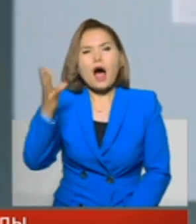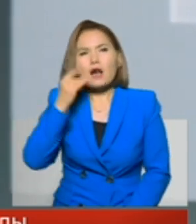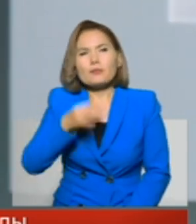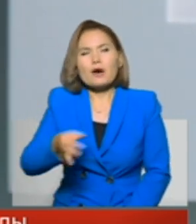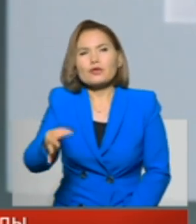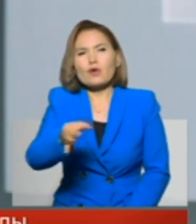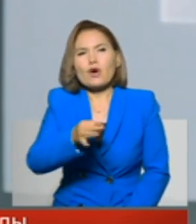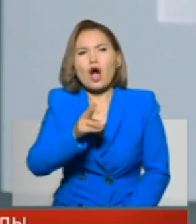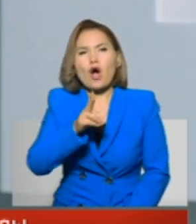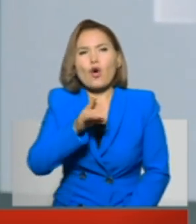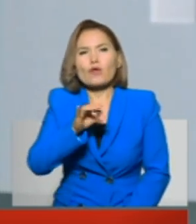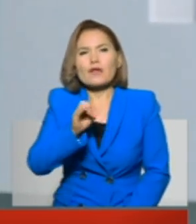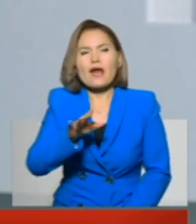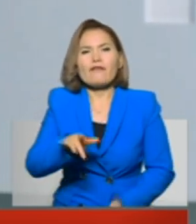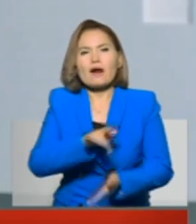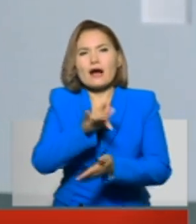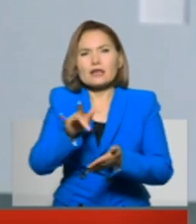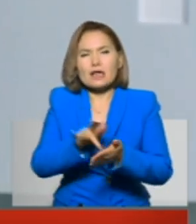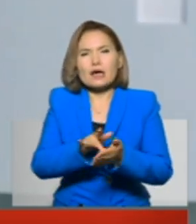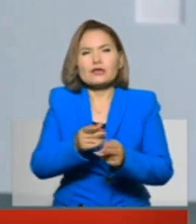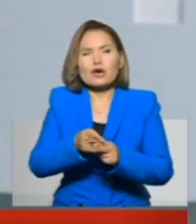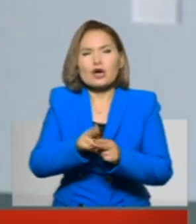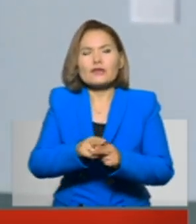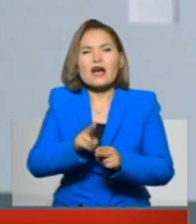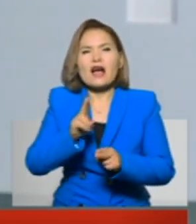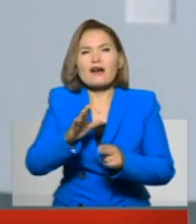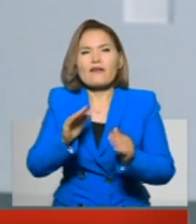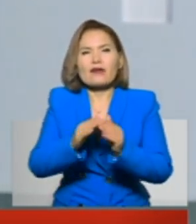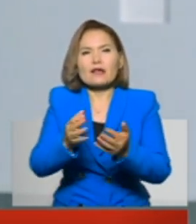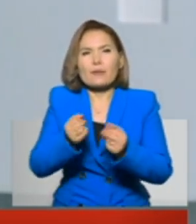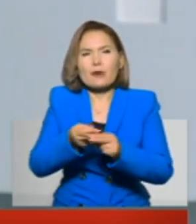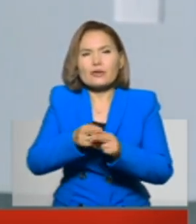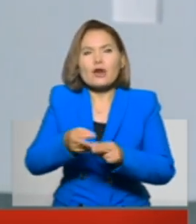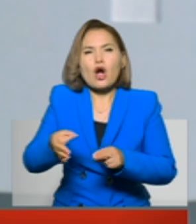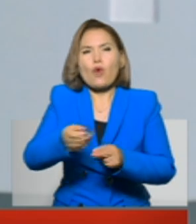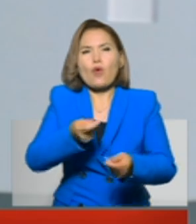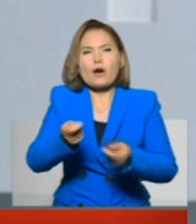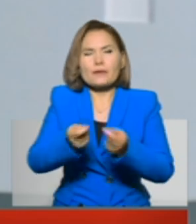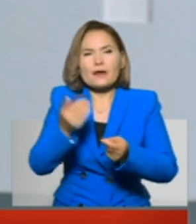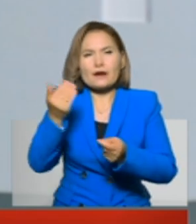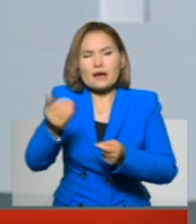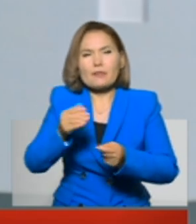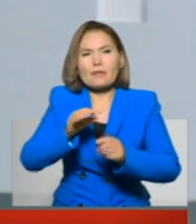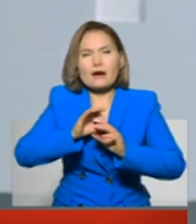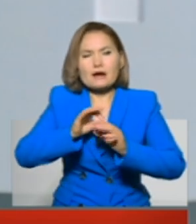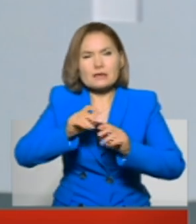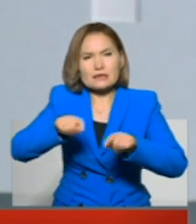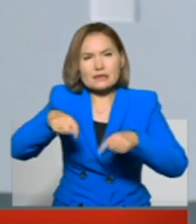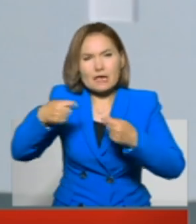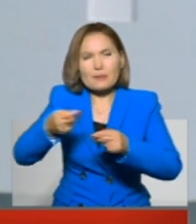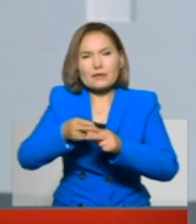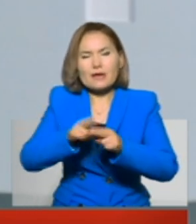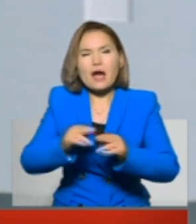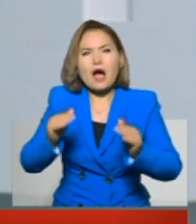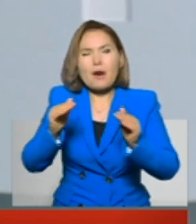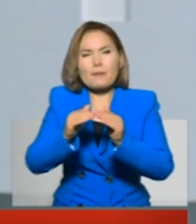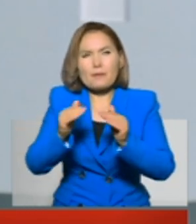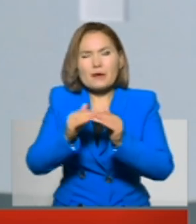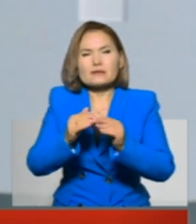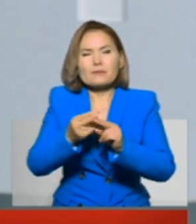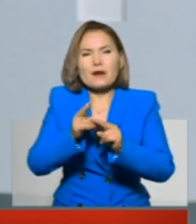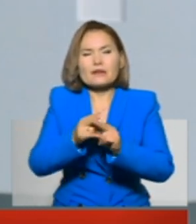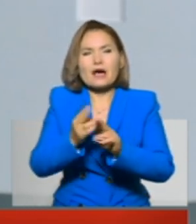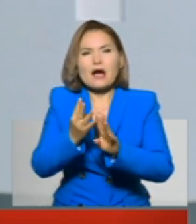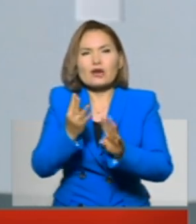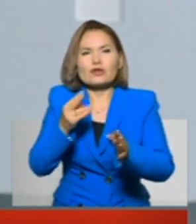Алматы облысы Қонаев қаласының тұрғындары су жаңа пәтерге ие болды. Кілттерді облыс әкімі Марат Сұлтанғазиев табыстады. Баспана 10 жылдан астам